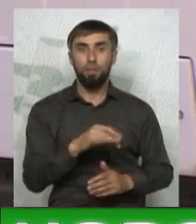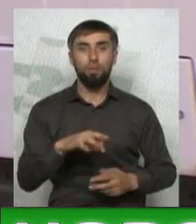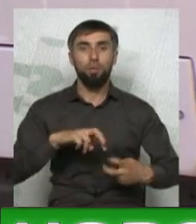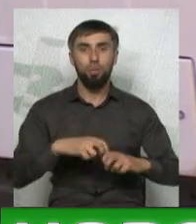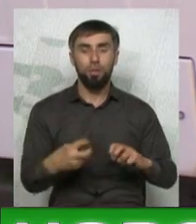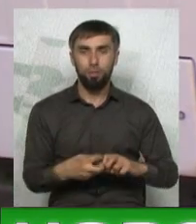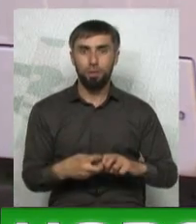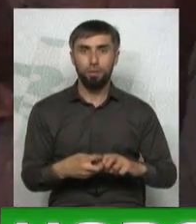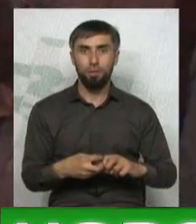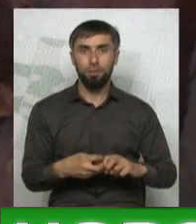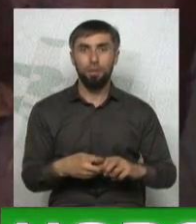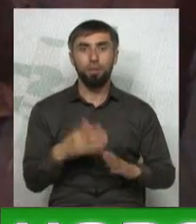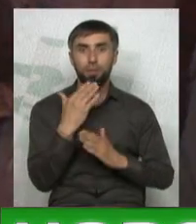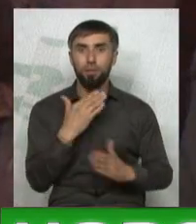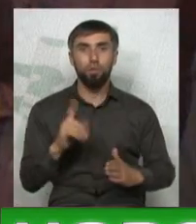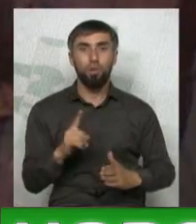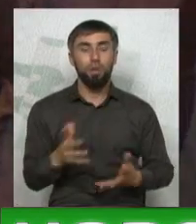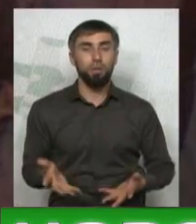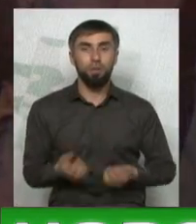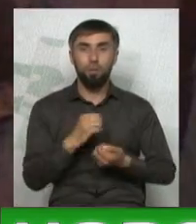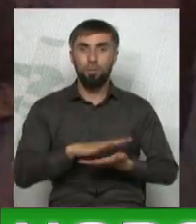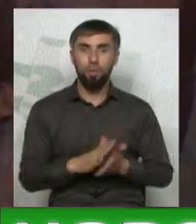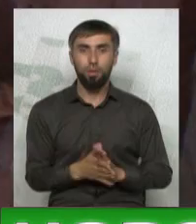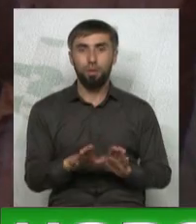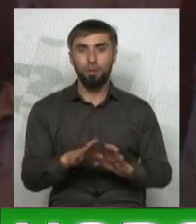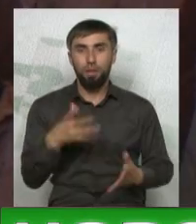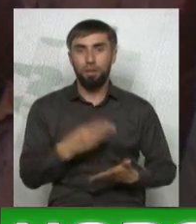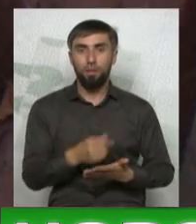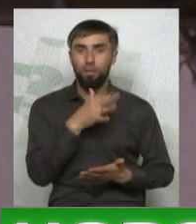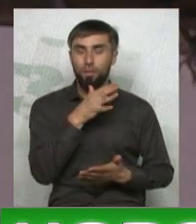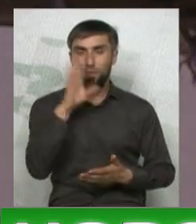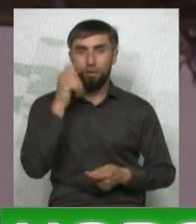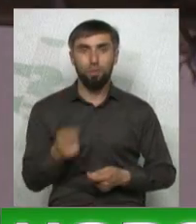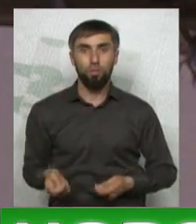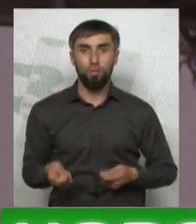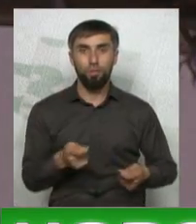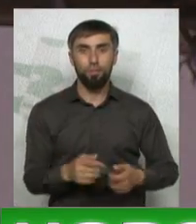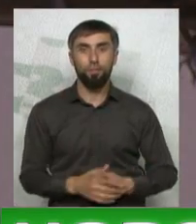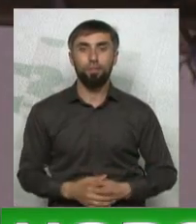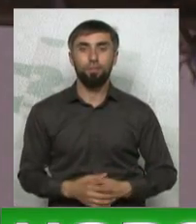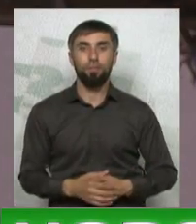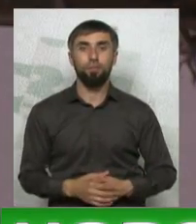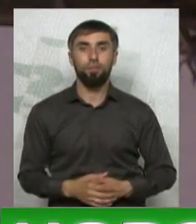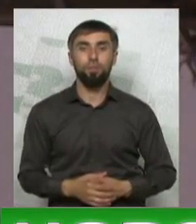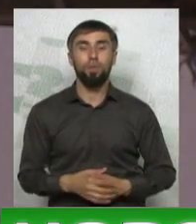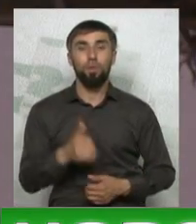проблема далеко не новая. Единственное, что спасает положение – такой своевременный подвоз.